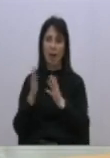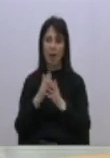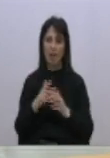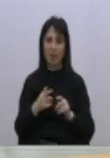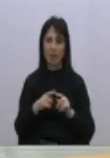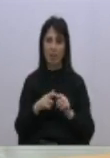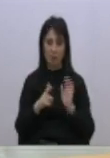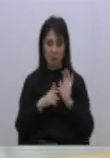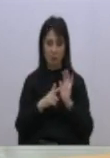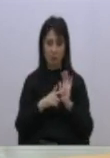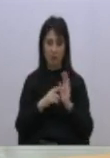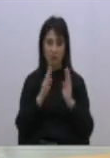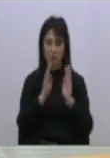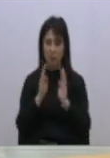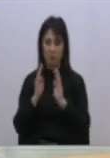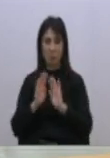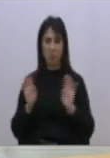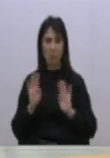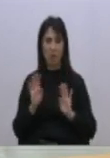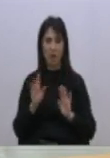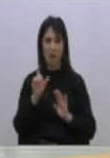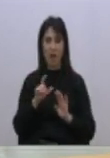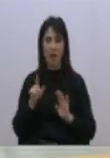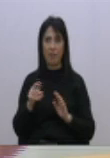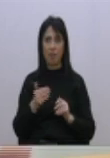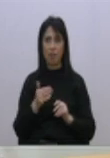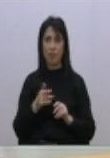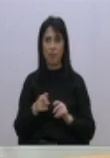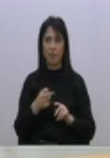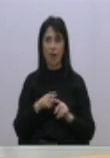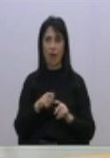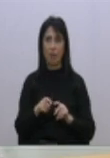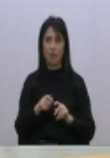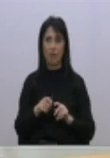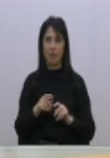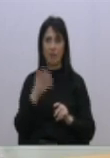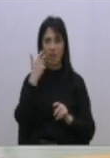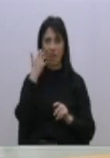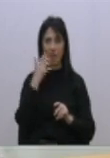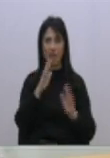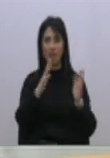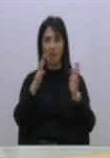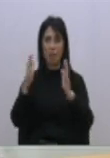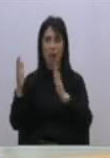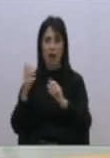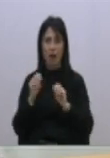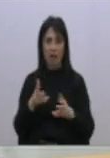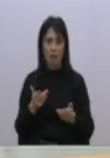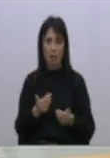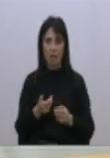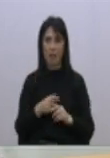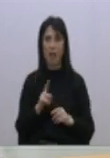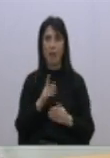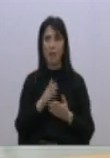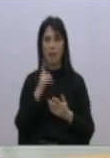ნერგზე მეტი არავის არ დაურეგებია იმ ხალხისთვის, რომელიც იქ ცხოვრობს და აი ამ ვაშლის ბაღებით გააქვთ თავი. და თუ გააქვთ